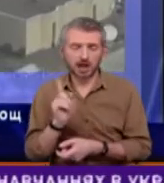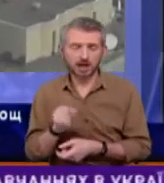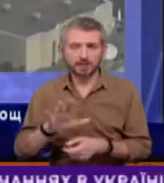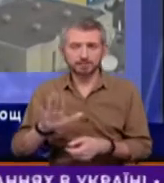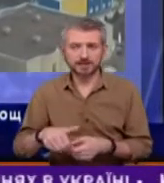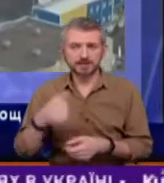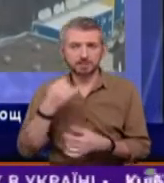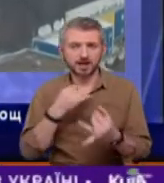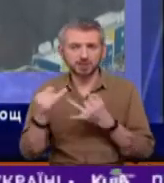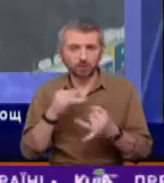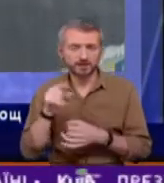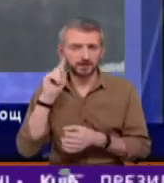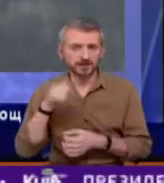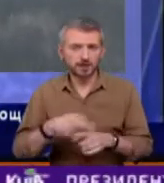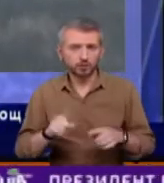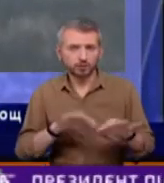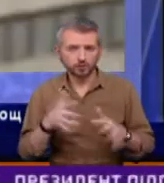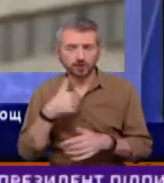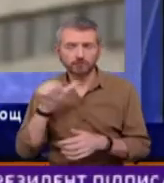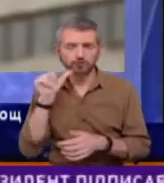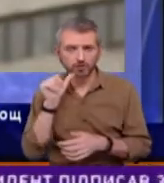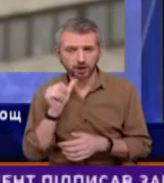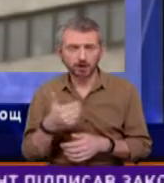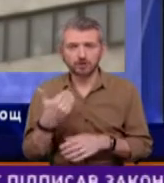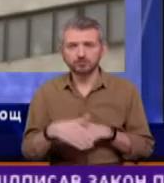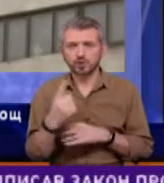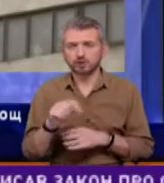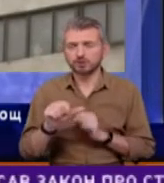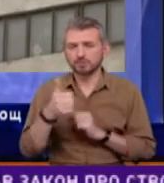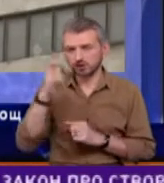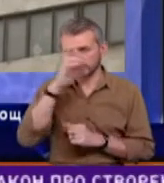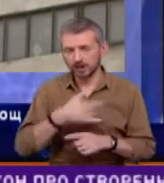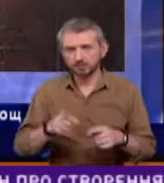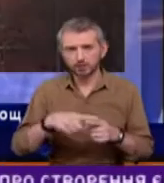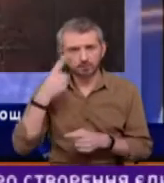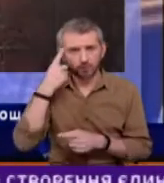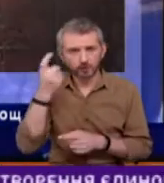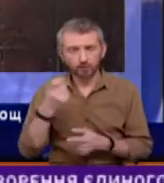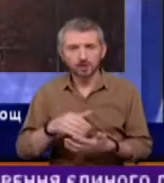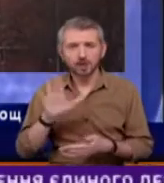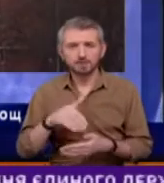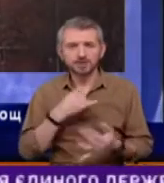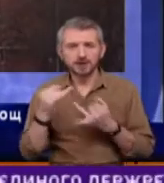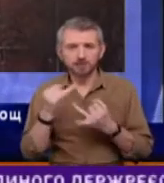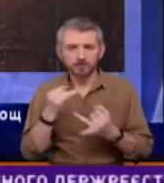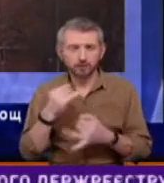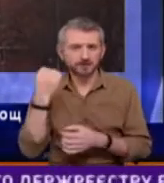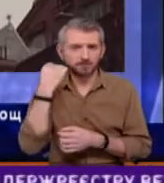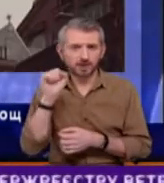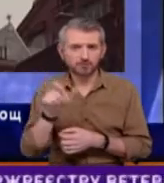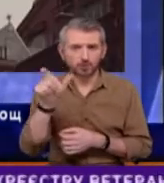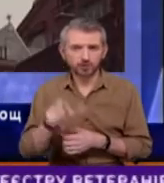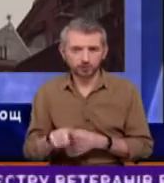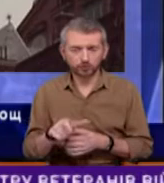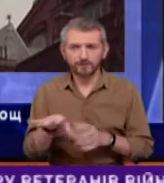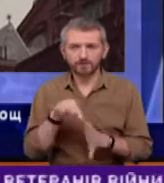після перемовин, ви знаєте вже цю історію, ми вчора, до речі, вже одним із перших в країні про це повідомили, після перемовин з переможницею відбору